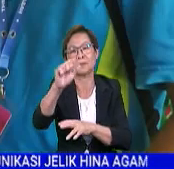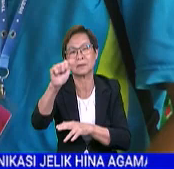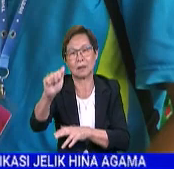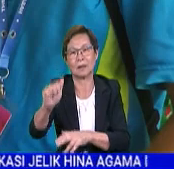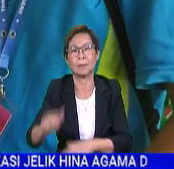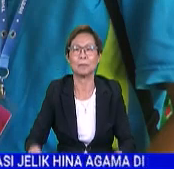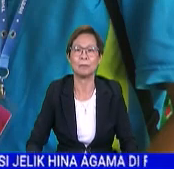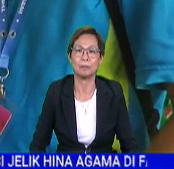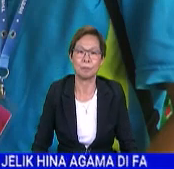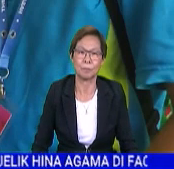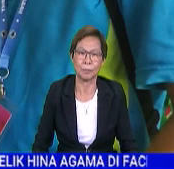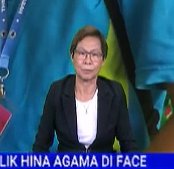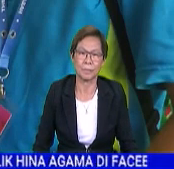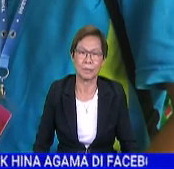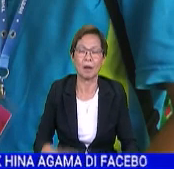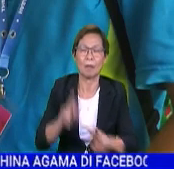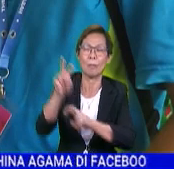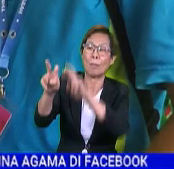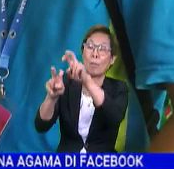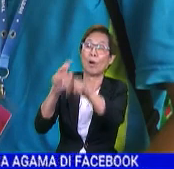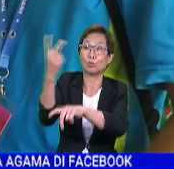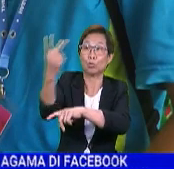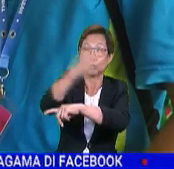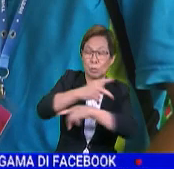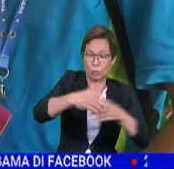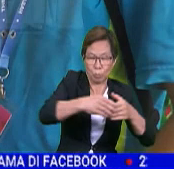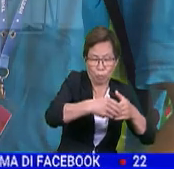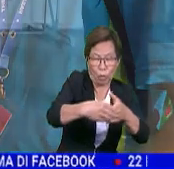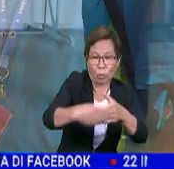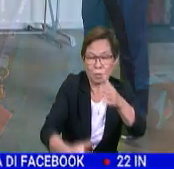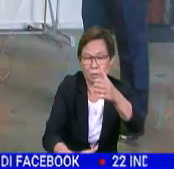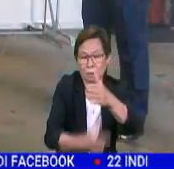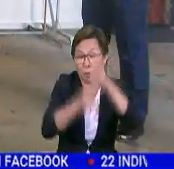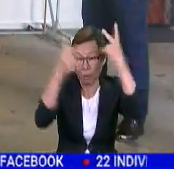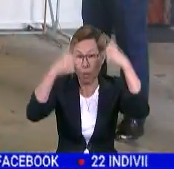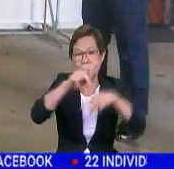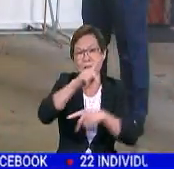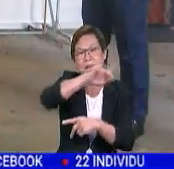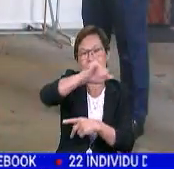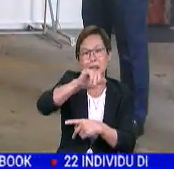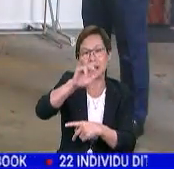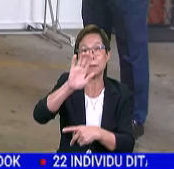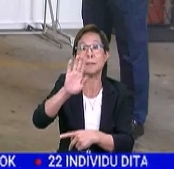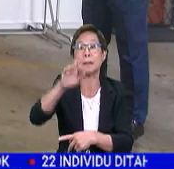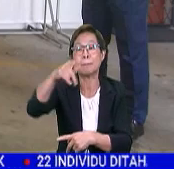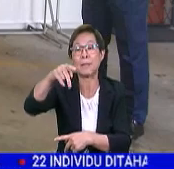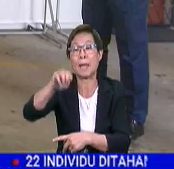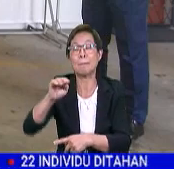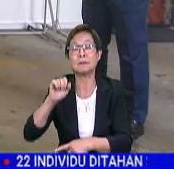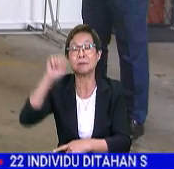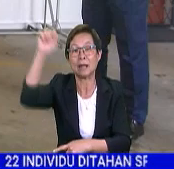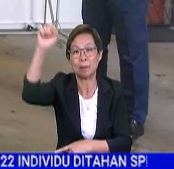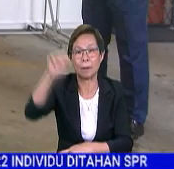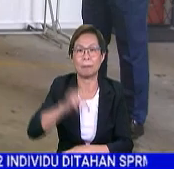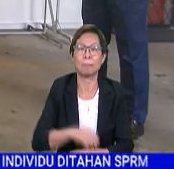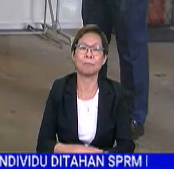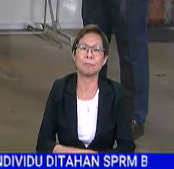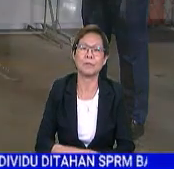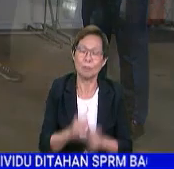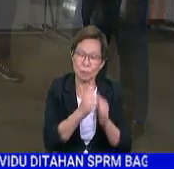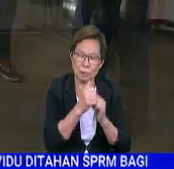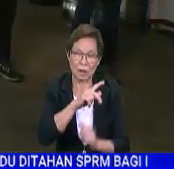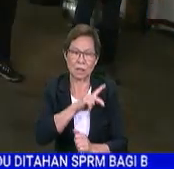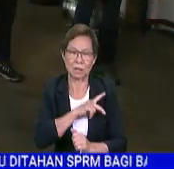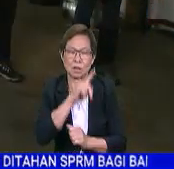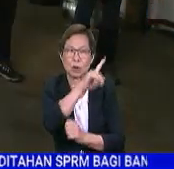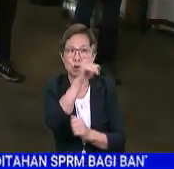Mosa pendakian selama dua hari ini diketuai timbalan pengarah jbpm Sabah Farhan sufian borhan bersama